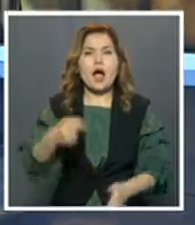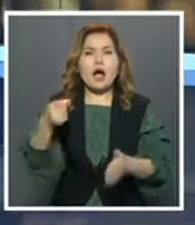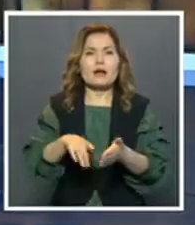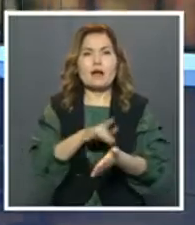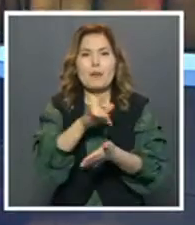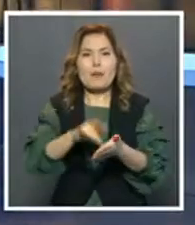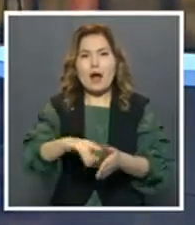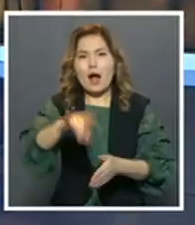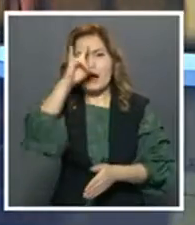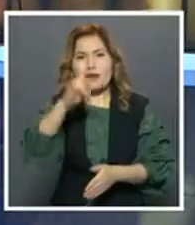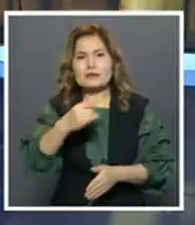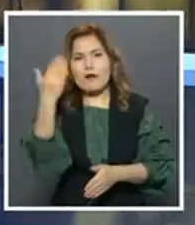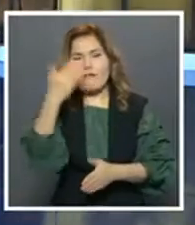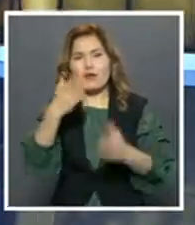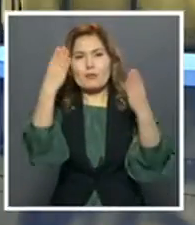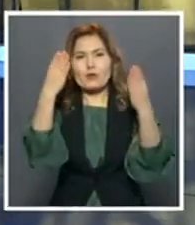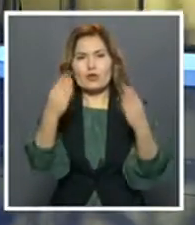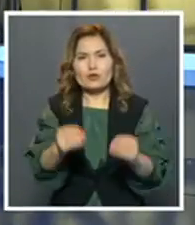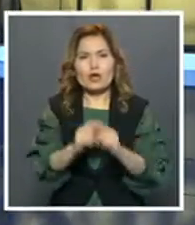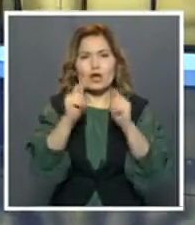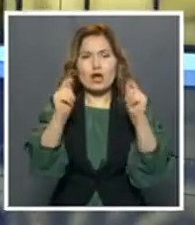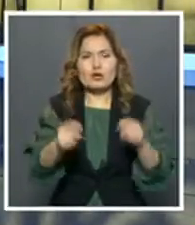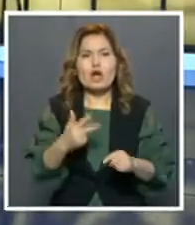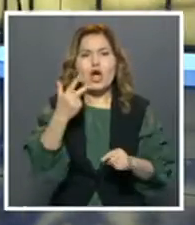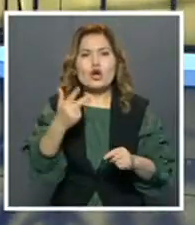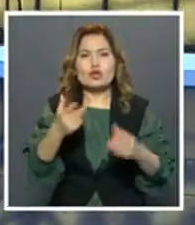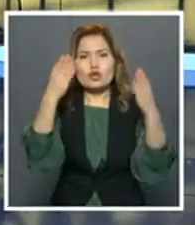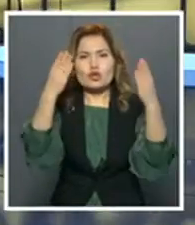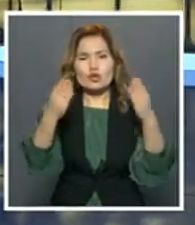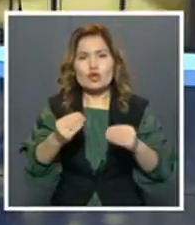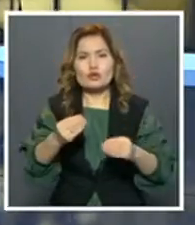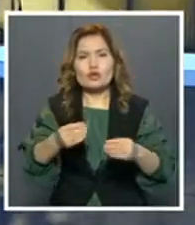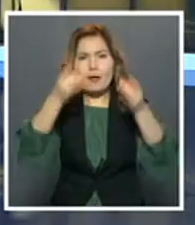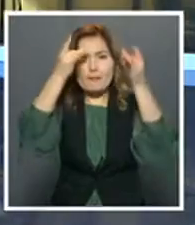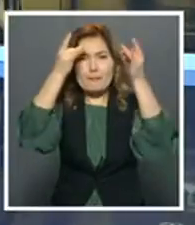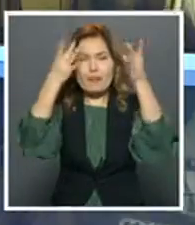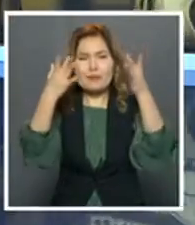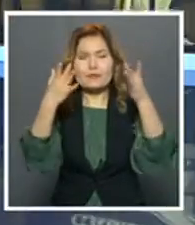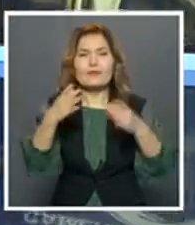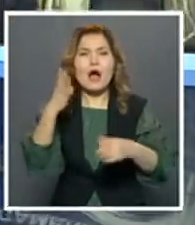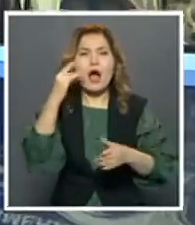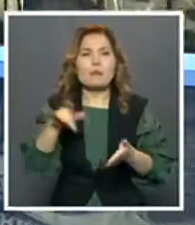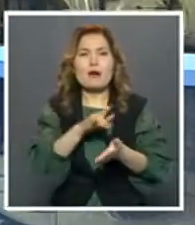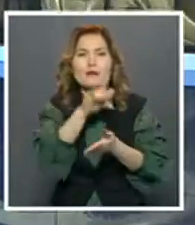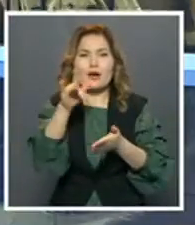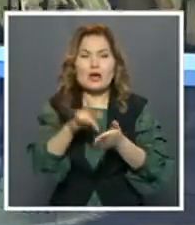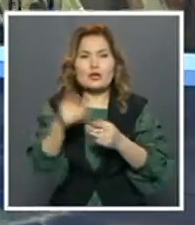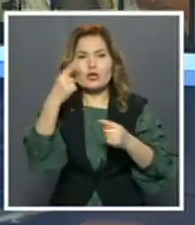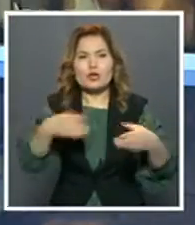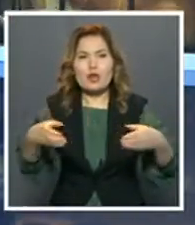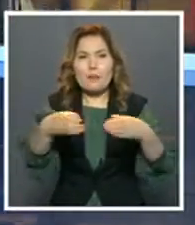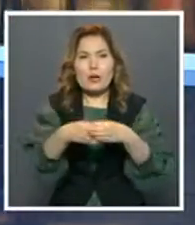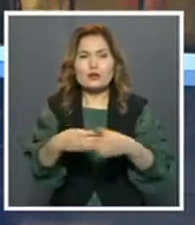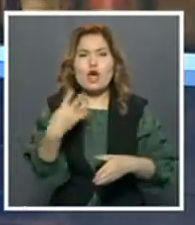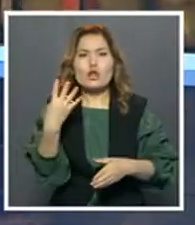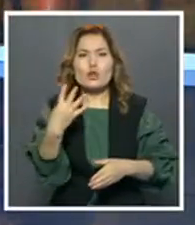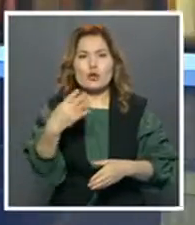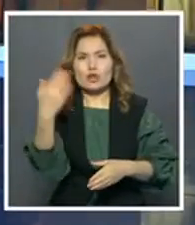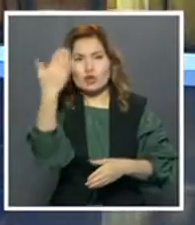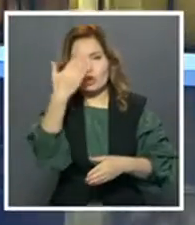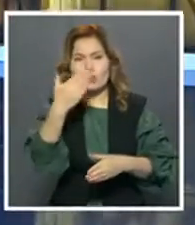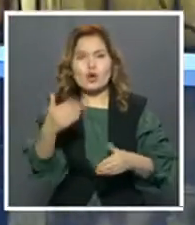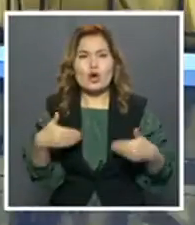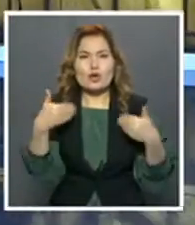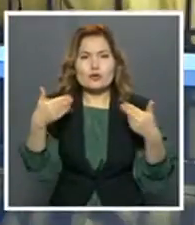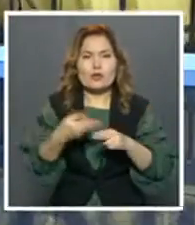Қарағанда қазақ фильм күндері өтті. Үш күндік рухани шара барысында Алматыдан келген шығармашылық ұжым көрермен назарына 4 кинотуынды ұсынды.